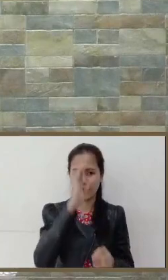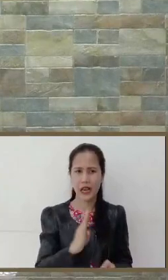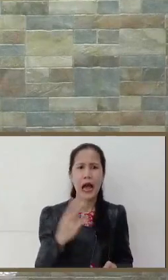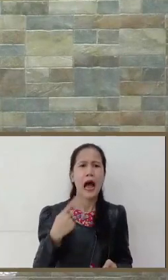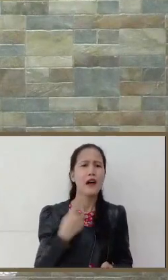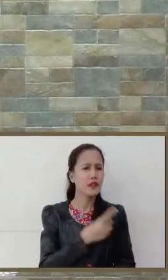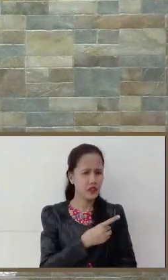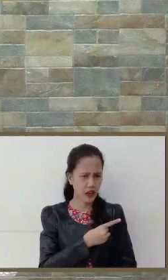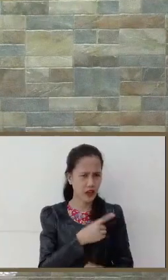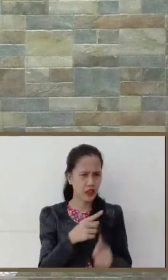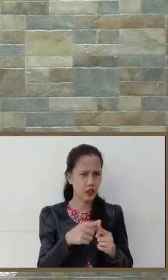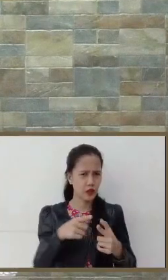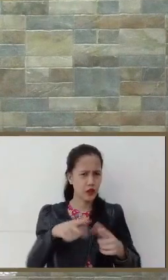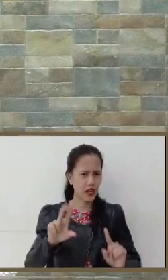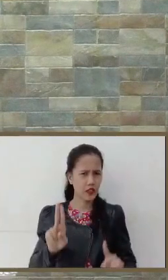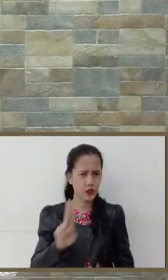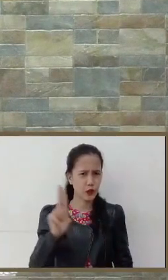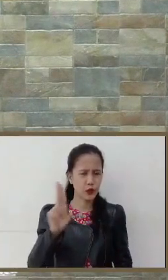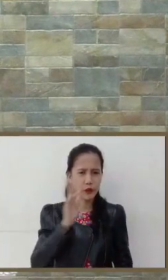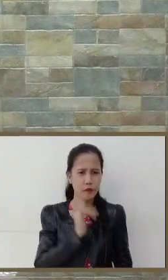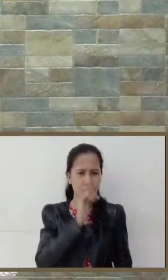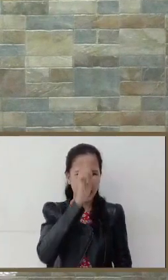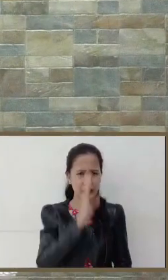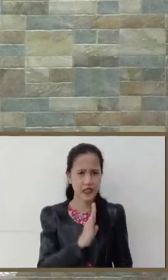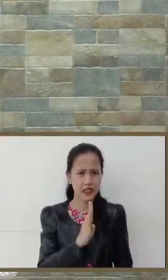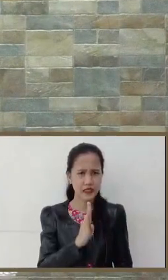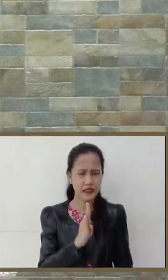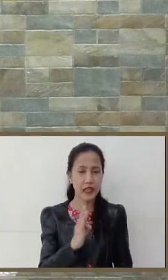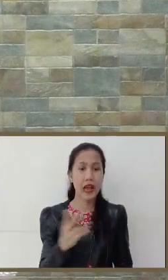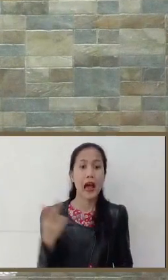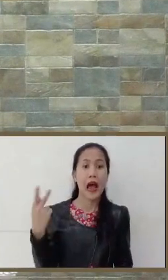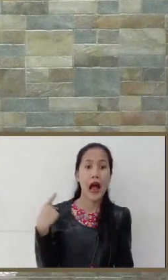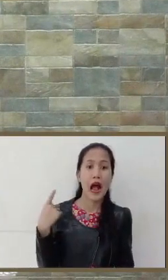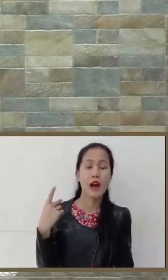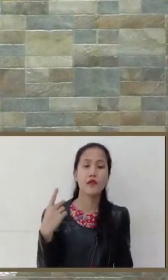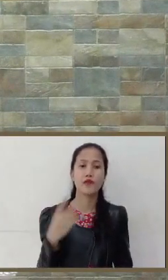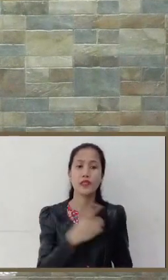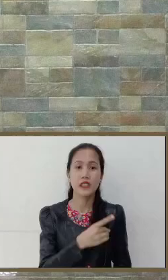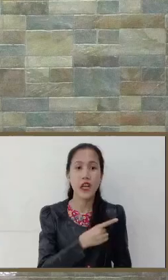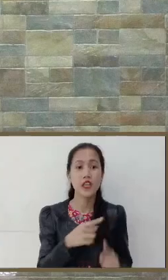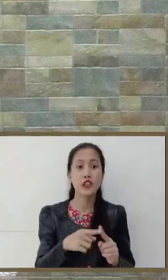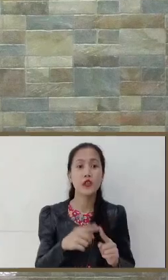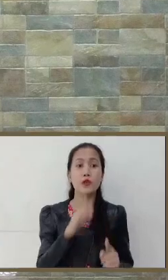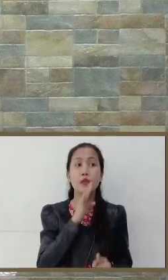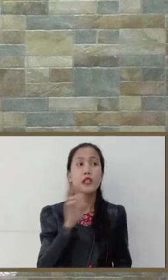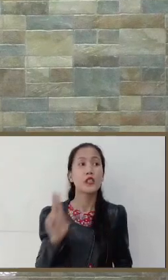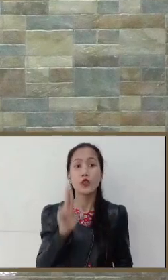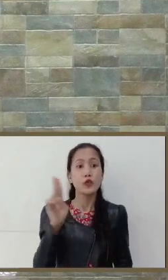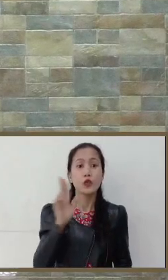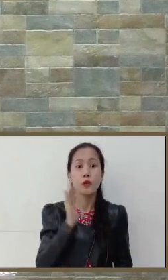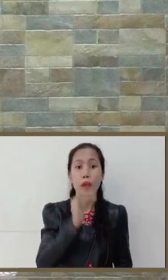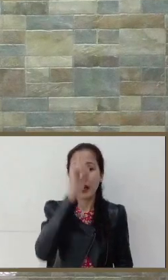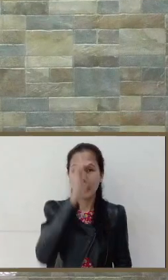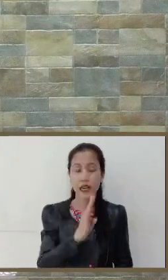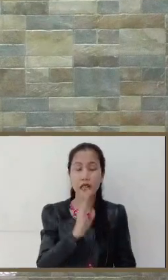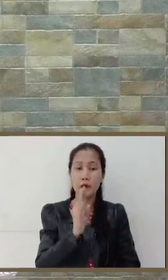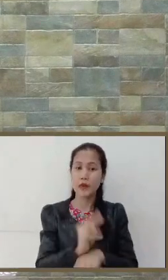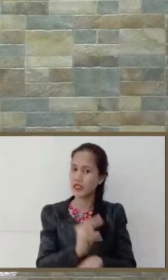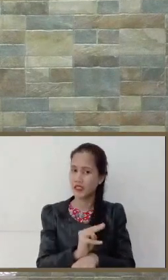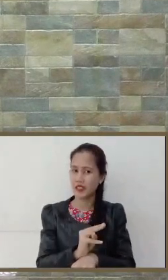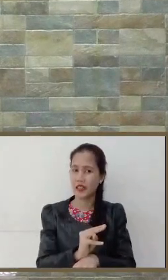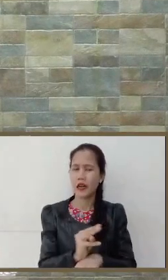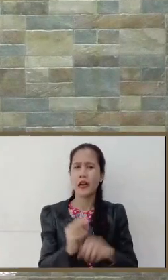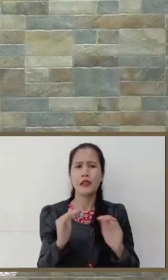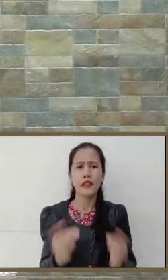Amen. Maaring yung iba ay merong hiya, but you have the desire to be used by God in His ministry. Amen. Ngayon po sa talatang binasa